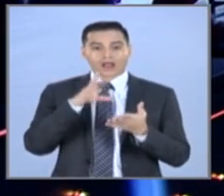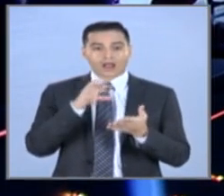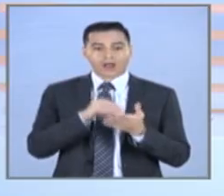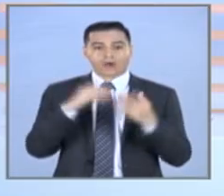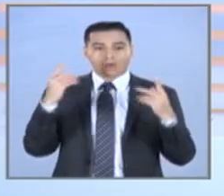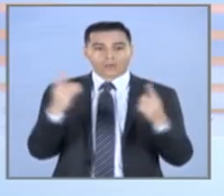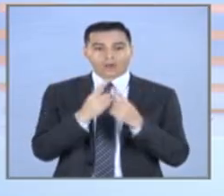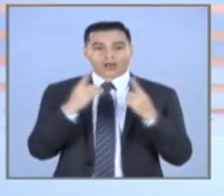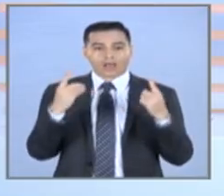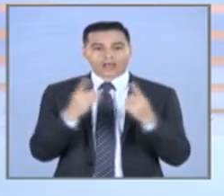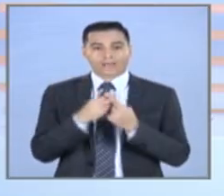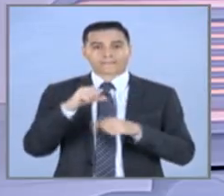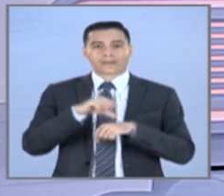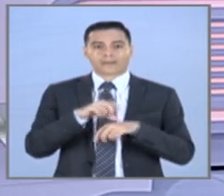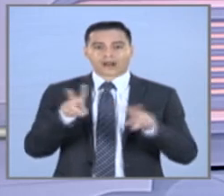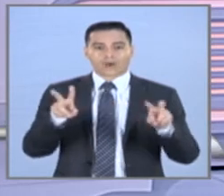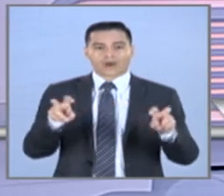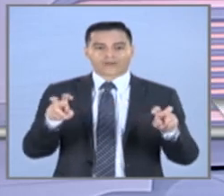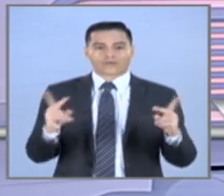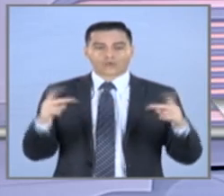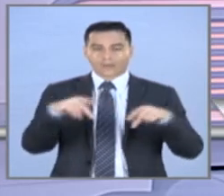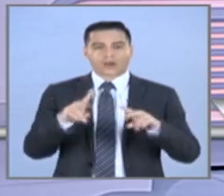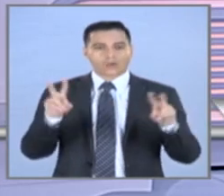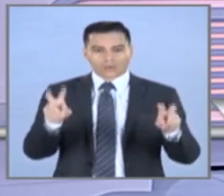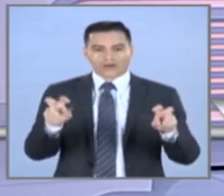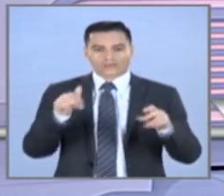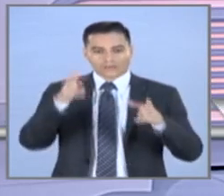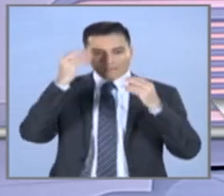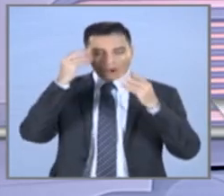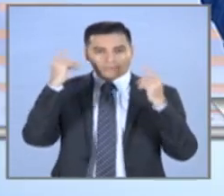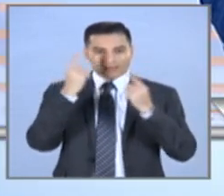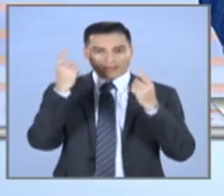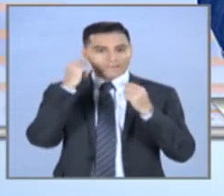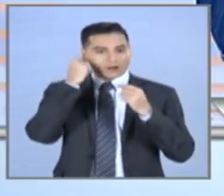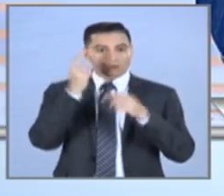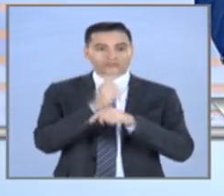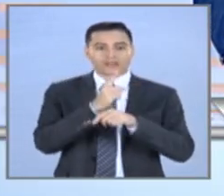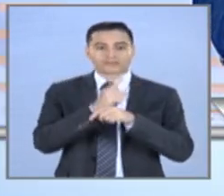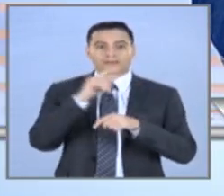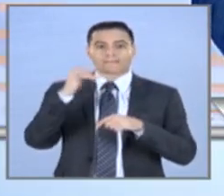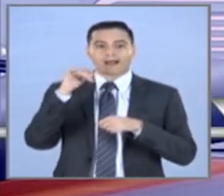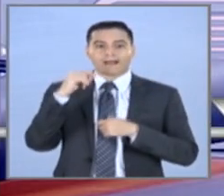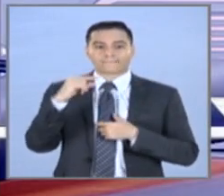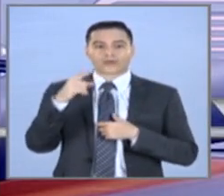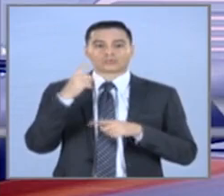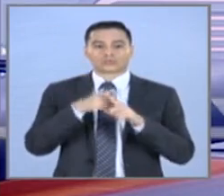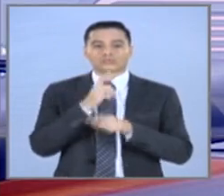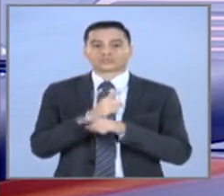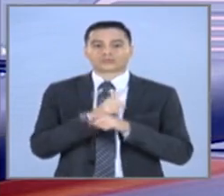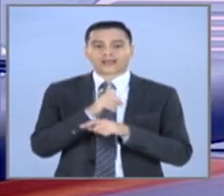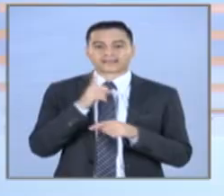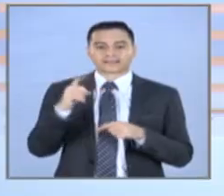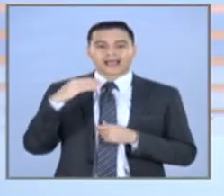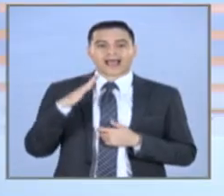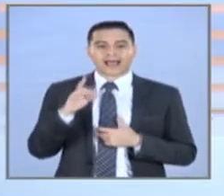واحد لواحد من مكاننا. أول سؤال معلومات عامة للأستاذ محمد